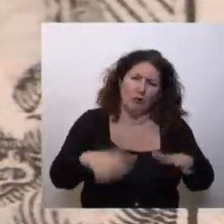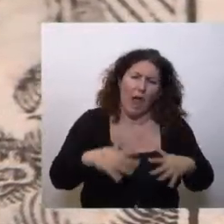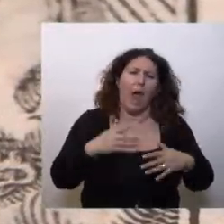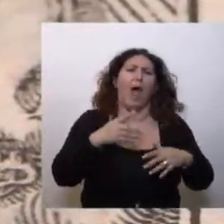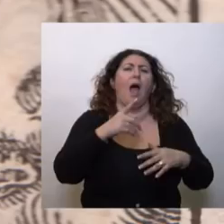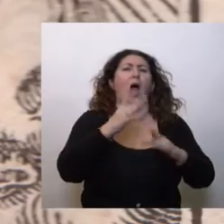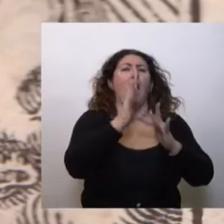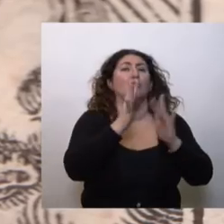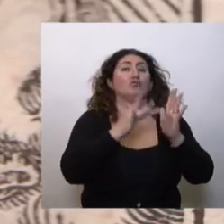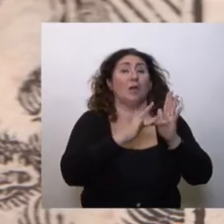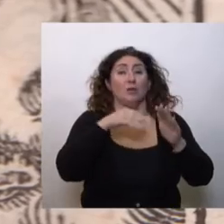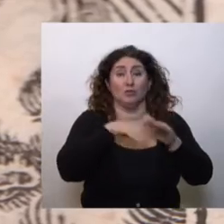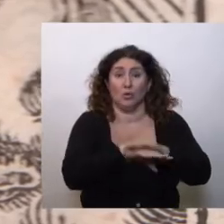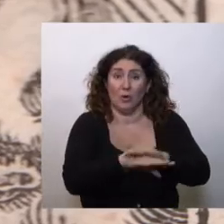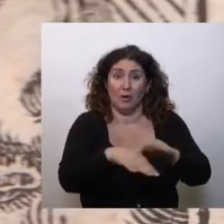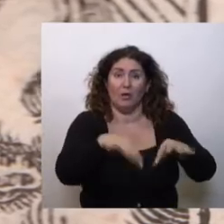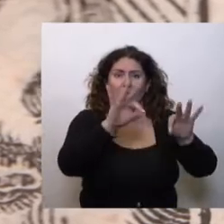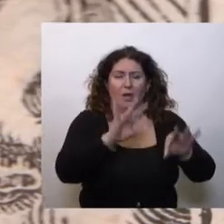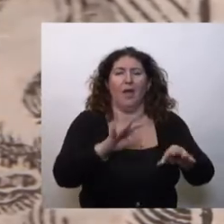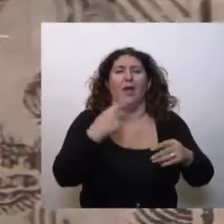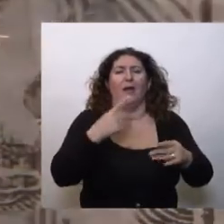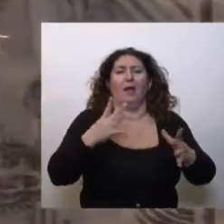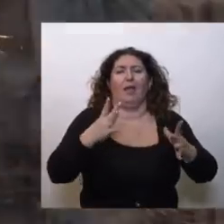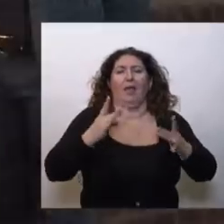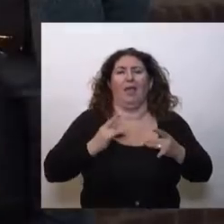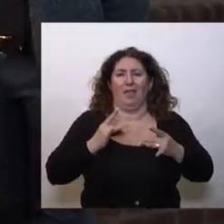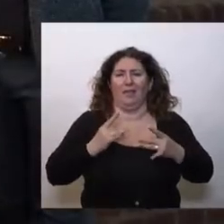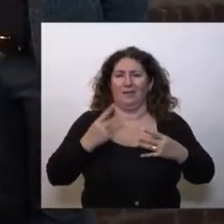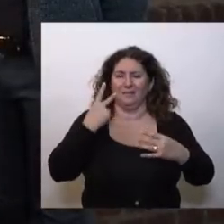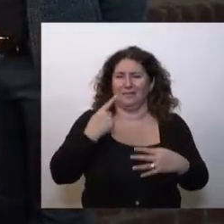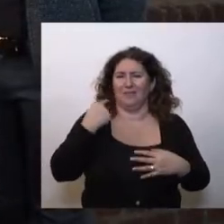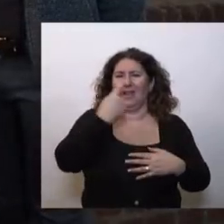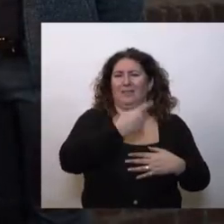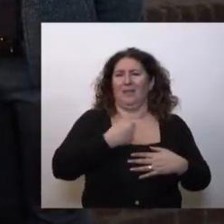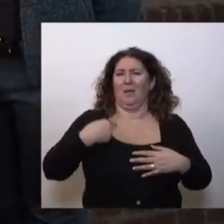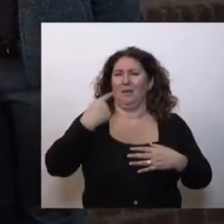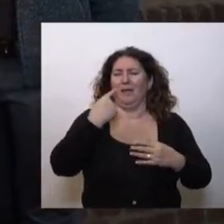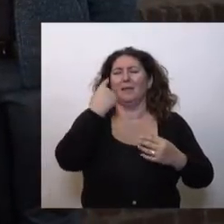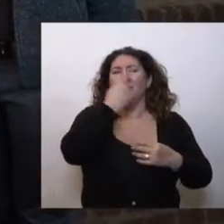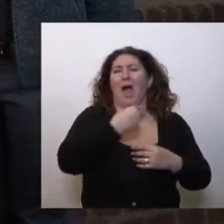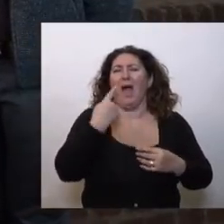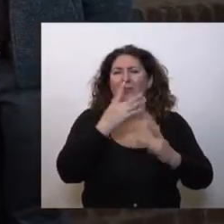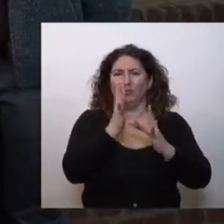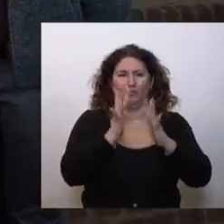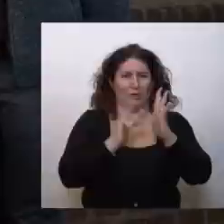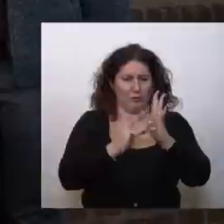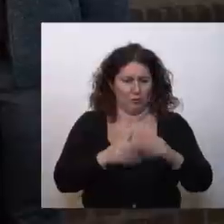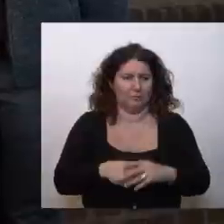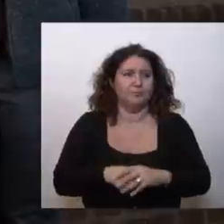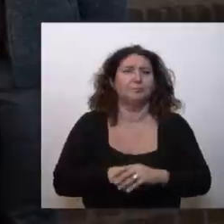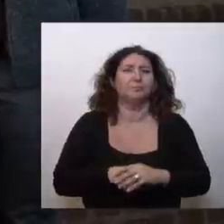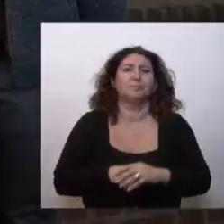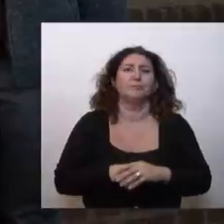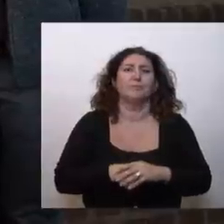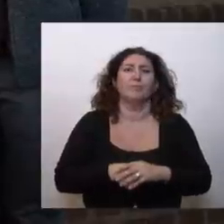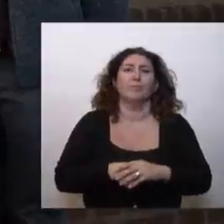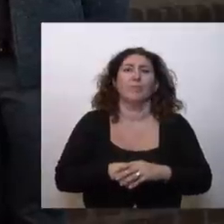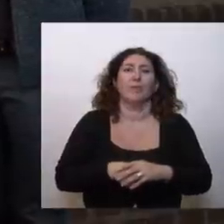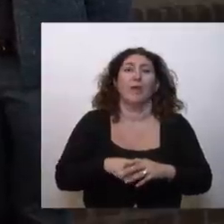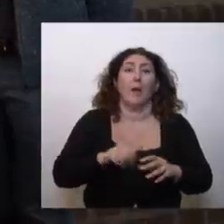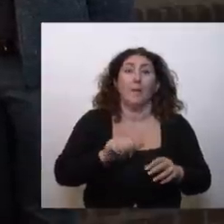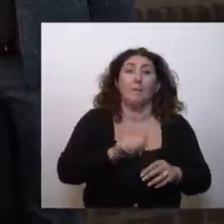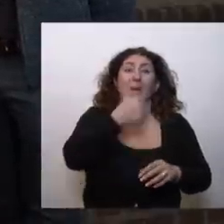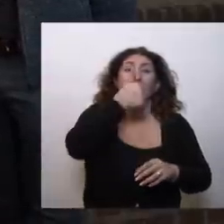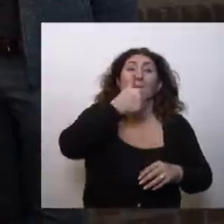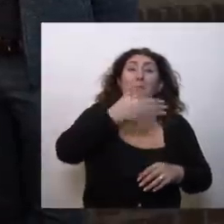di Cristo e quindi che porti la sua impronta. Tuttavia, per il primo millennio, noi non abbiamo